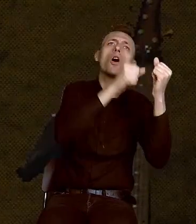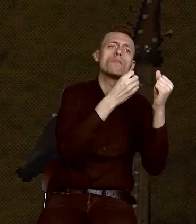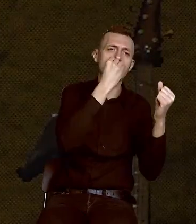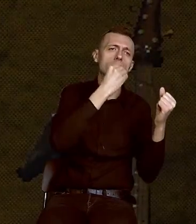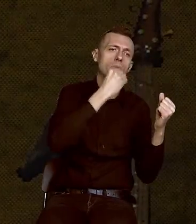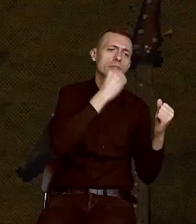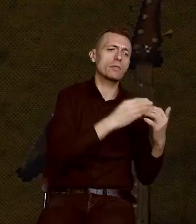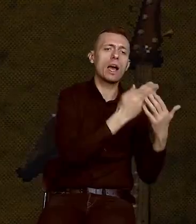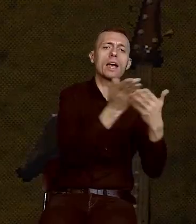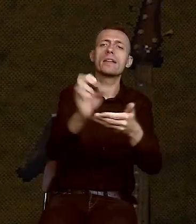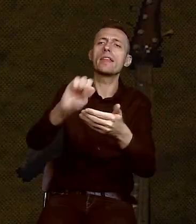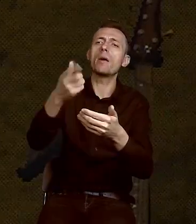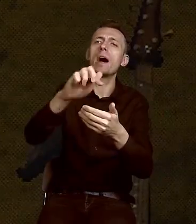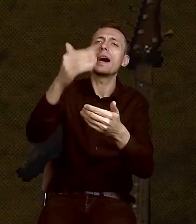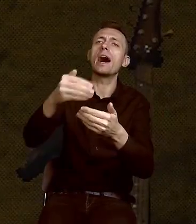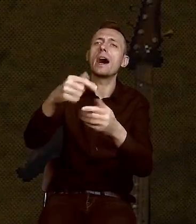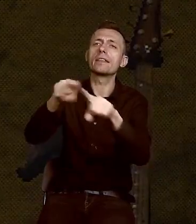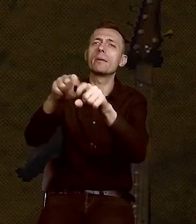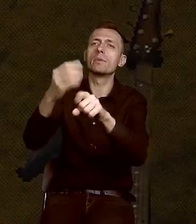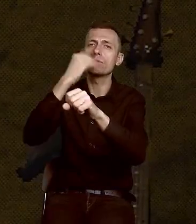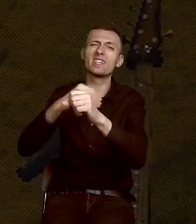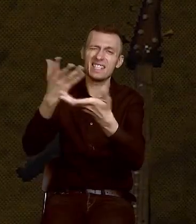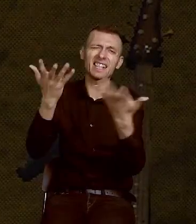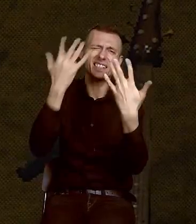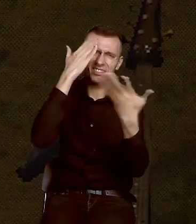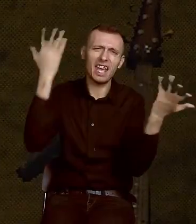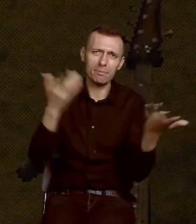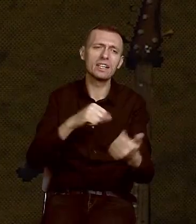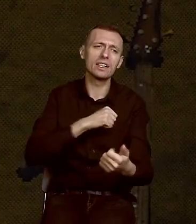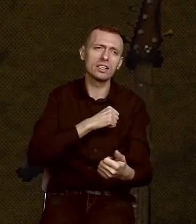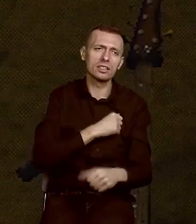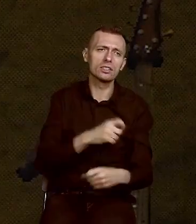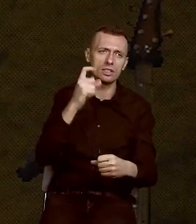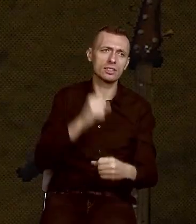ludzkiego. Powiem przykład współczesny, z którym wielu się nie zgadza.